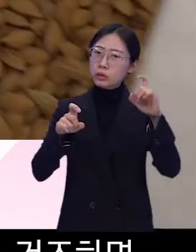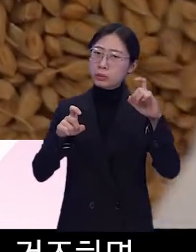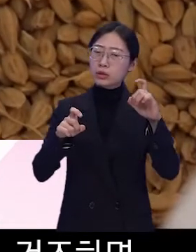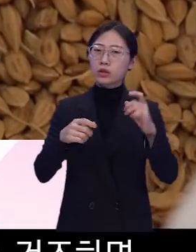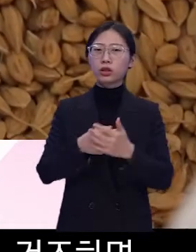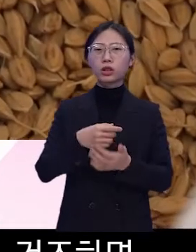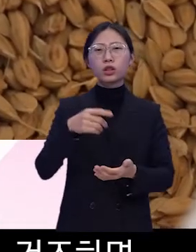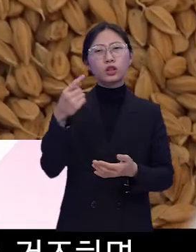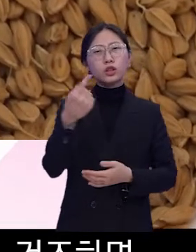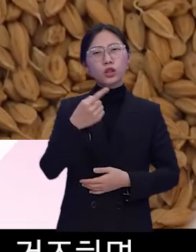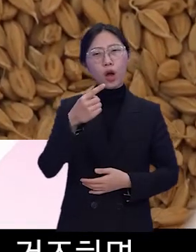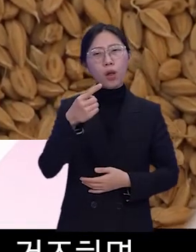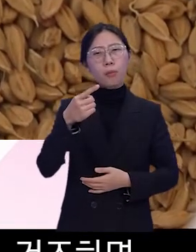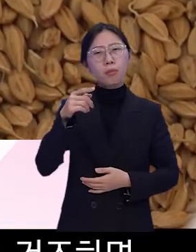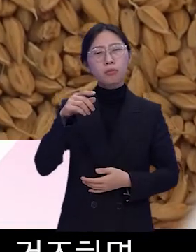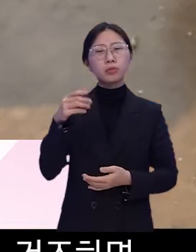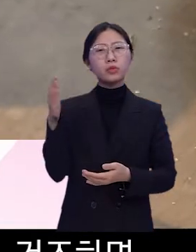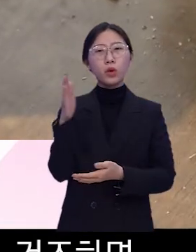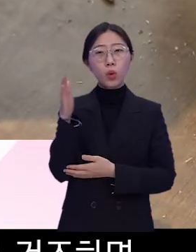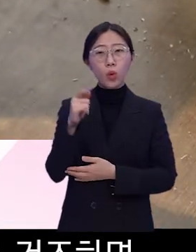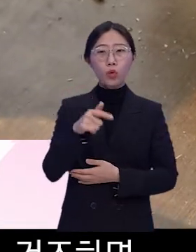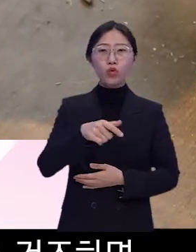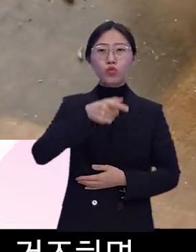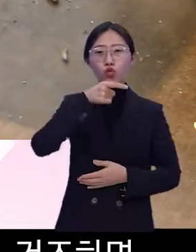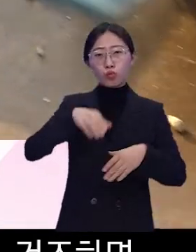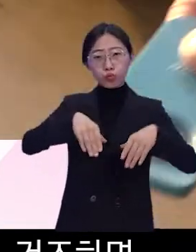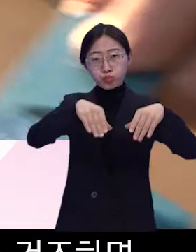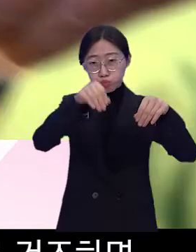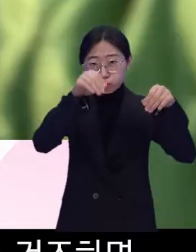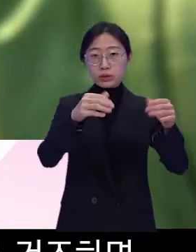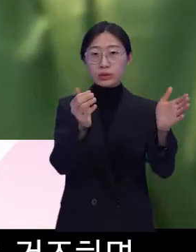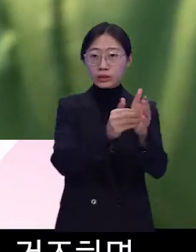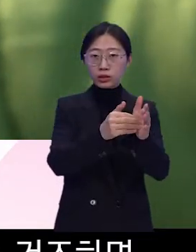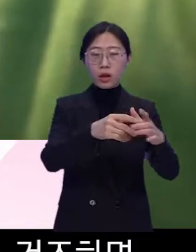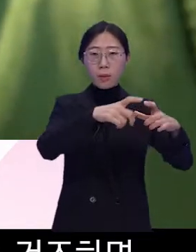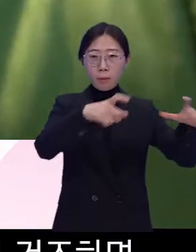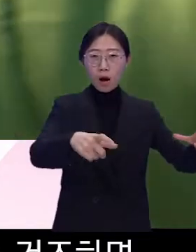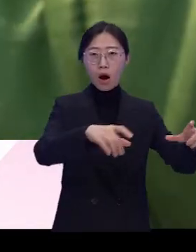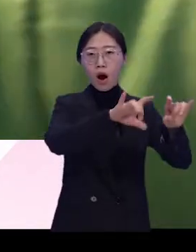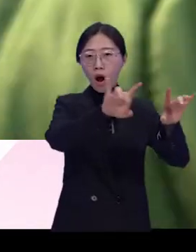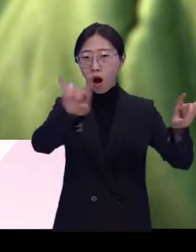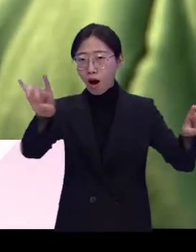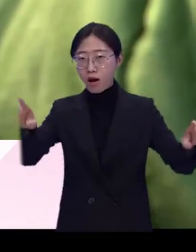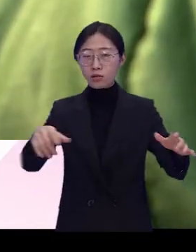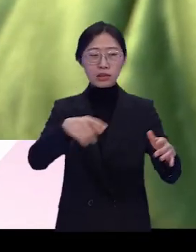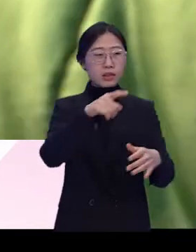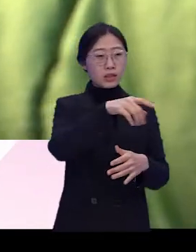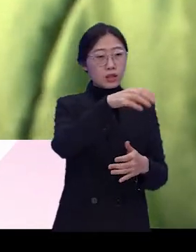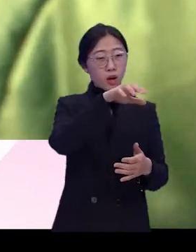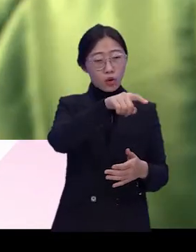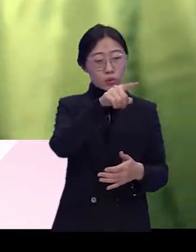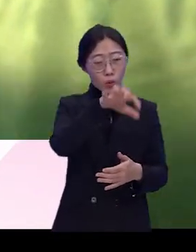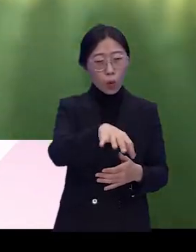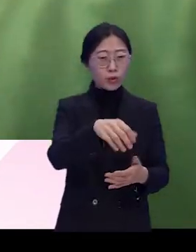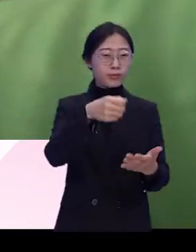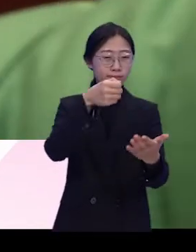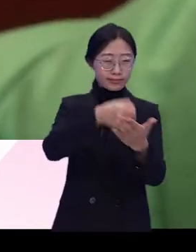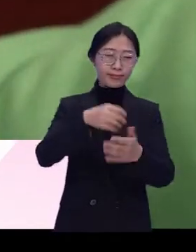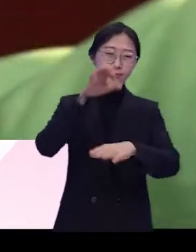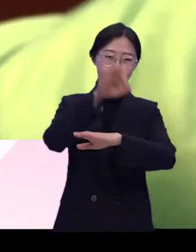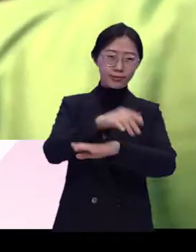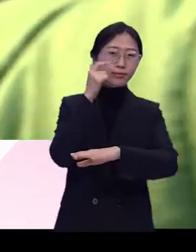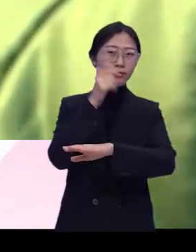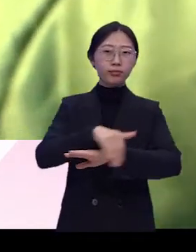말까지 1235톤을 농가가 수분 함량 기준으로 건조하면 마을별로 일정에 따라